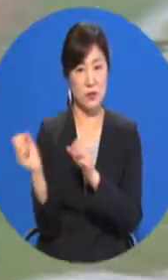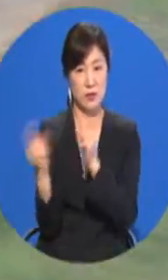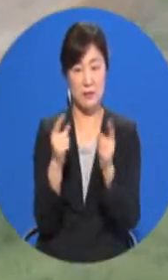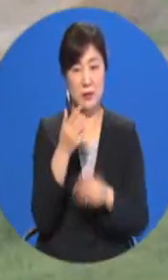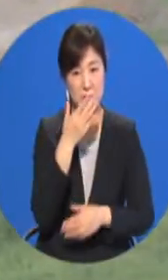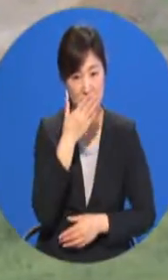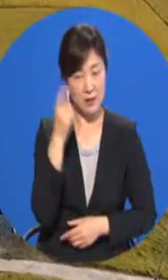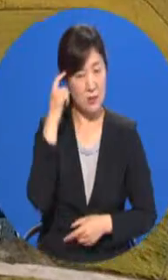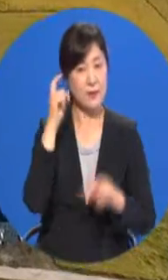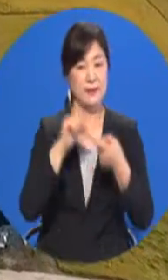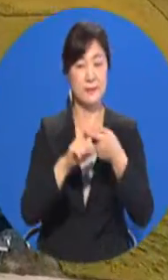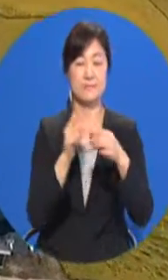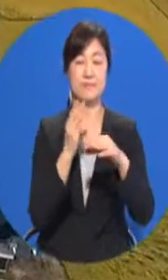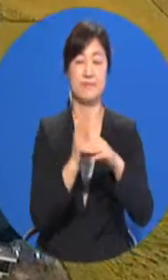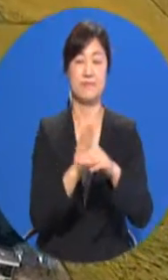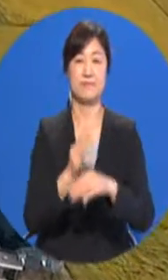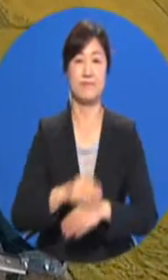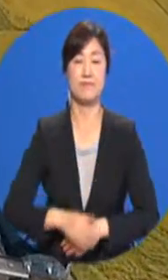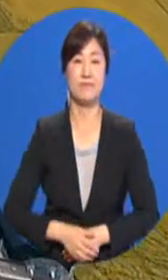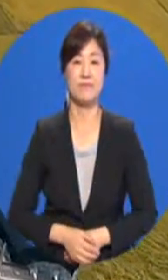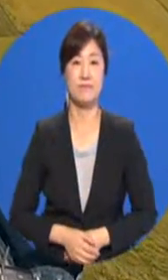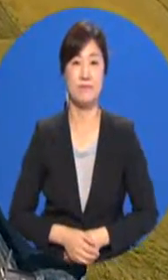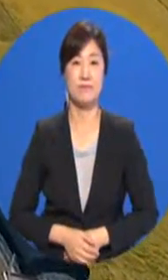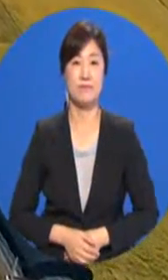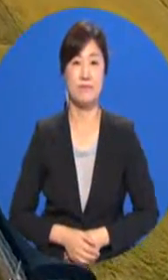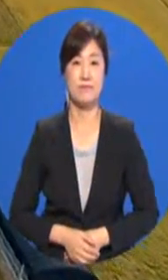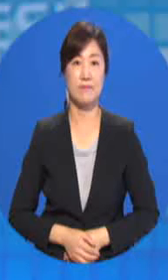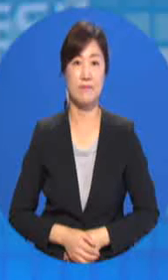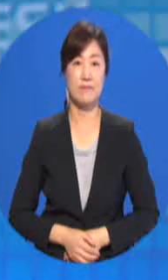있습니다. MBC 뉴스 박민주입니다.